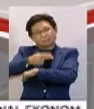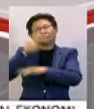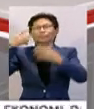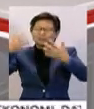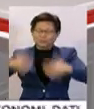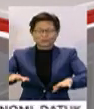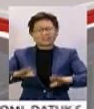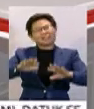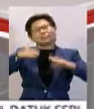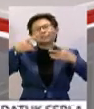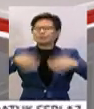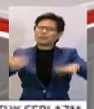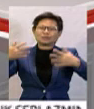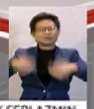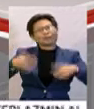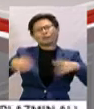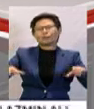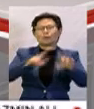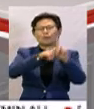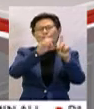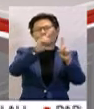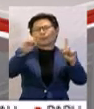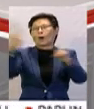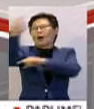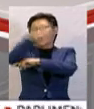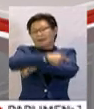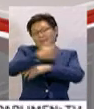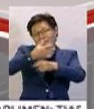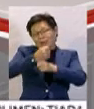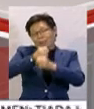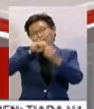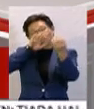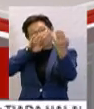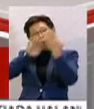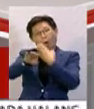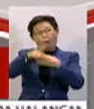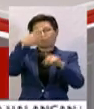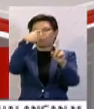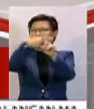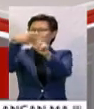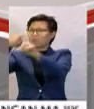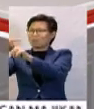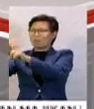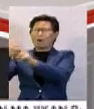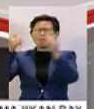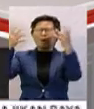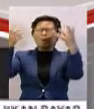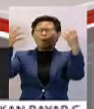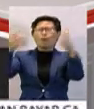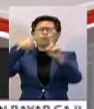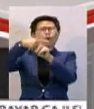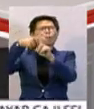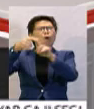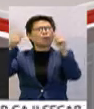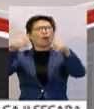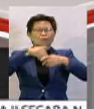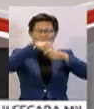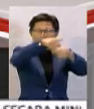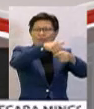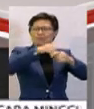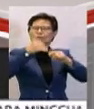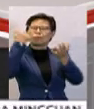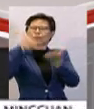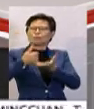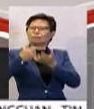berjaya direalisasi dalam tempoh 100 hari. Ya, ia mendapat maklum balas positif ramai. Insentif itu satu pengiktirafan